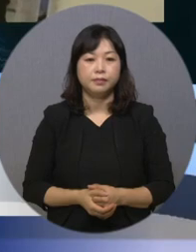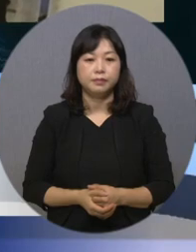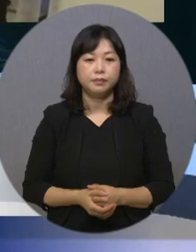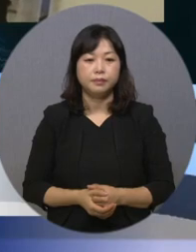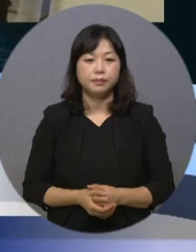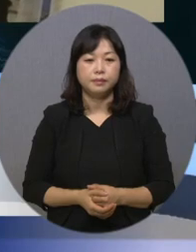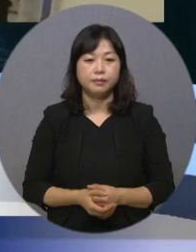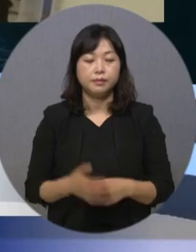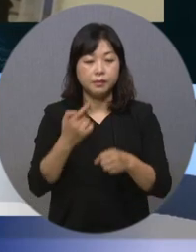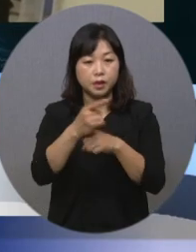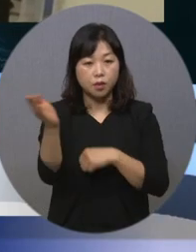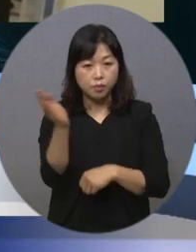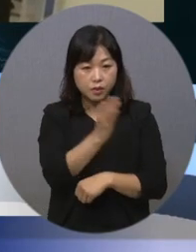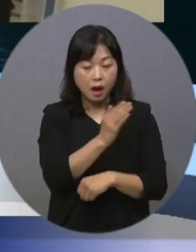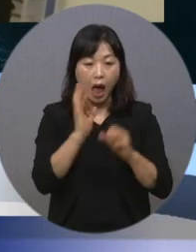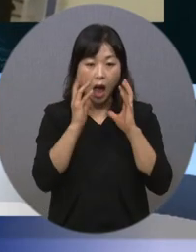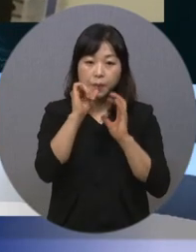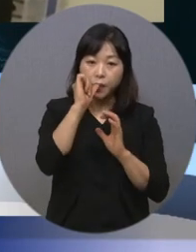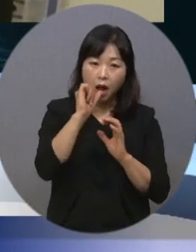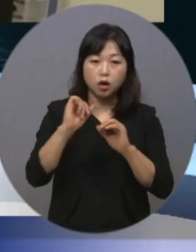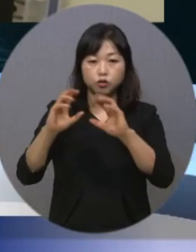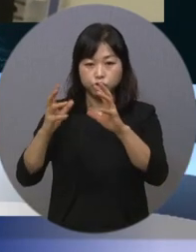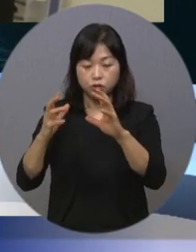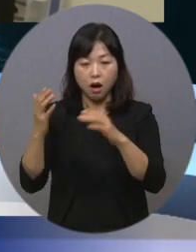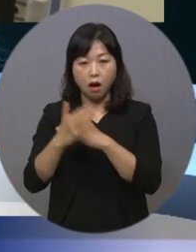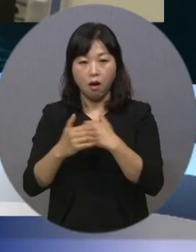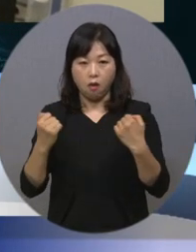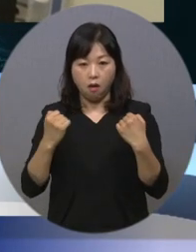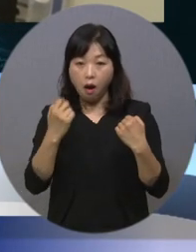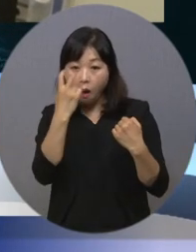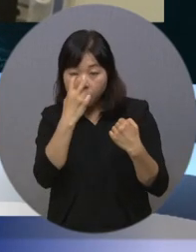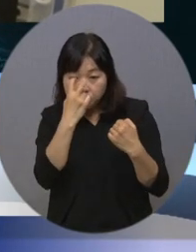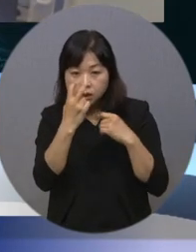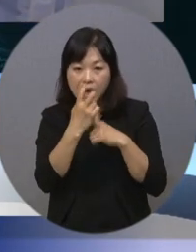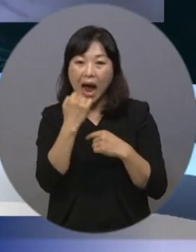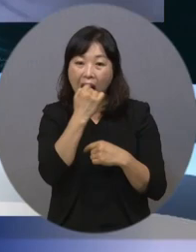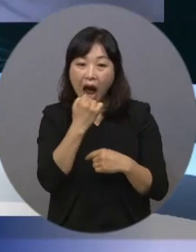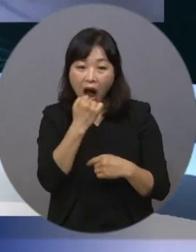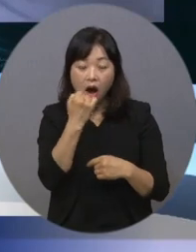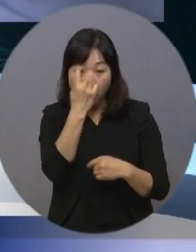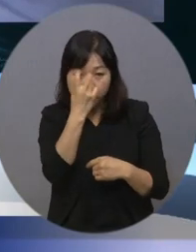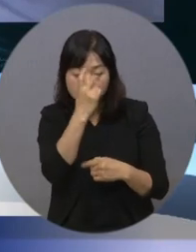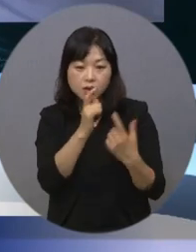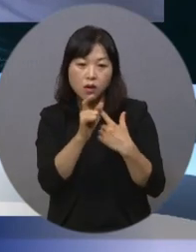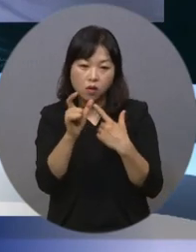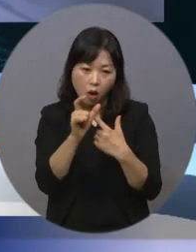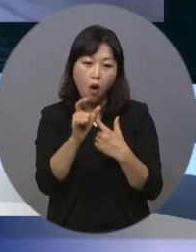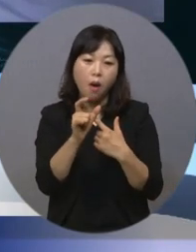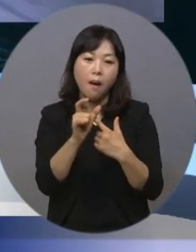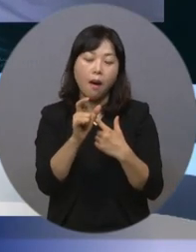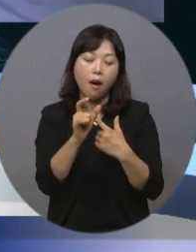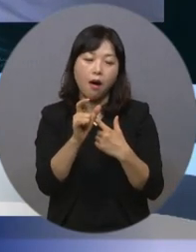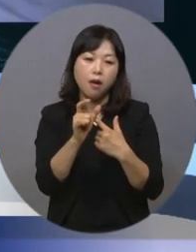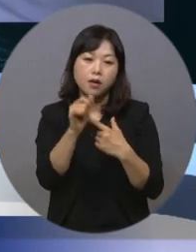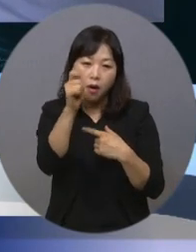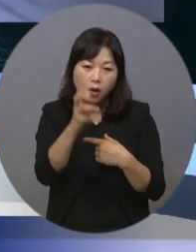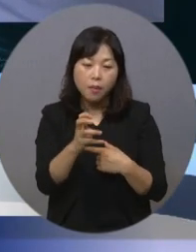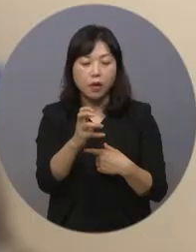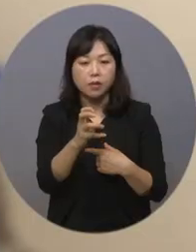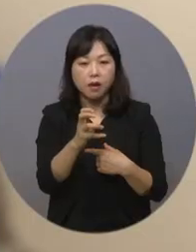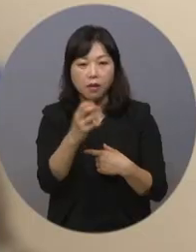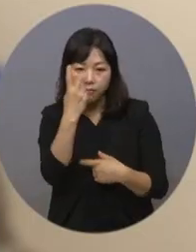내년부터 영유아가 국가 건강 검증을 통한 구강검진을 더 자주 받을 수 있게 될 전망입니다